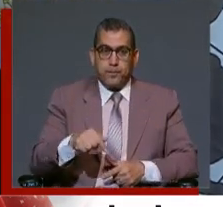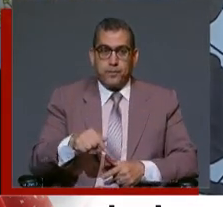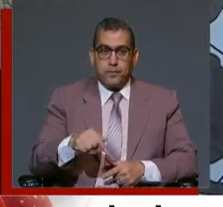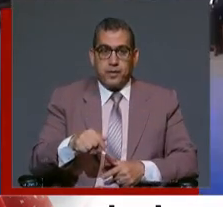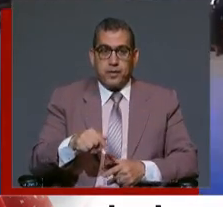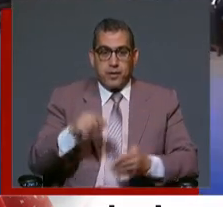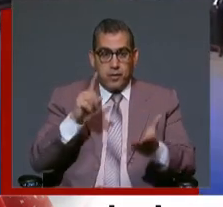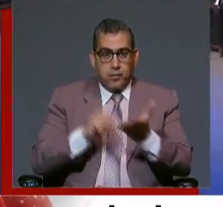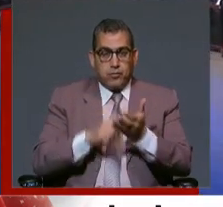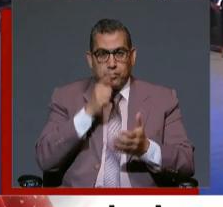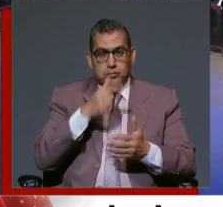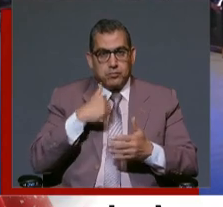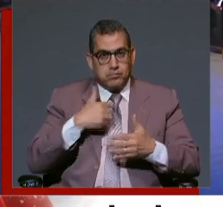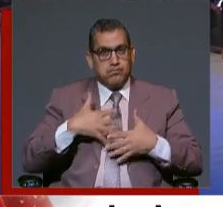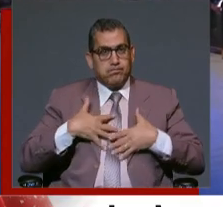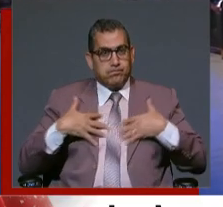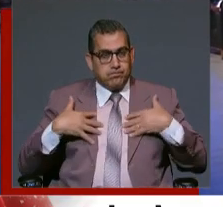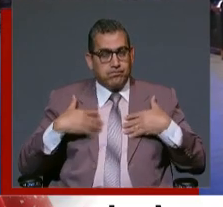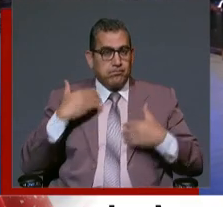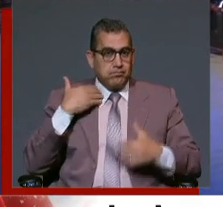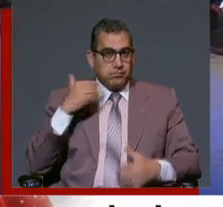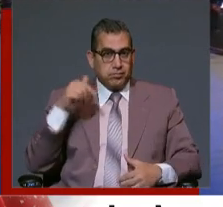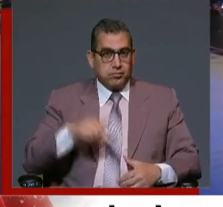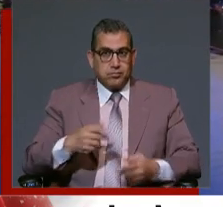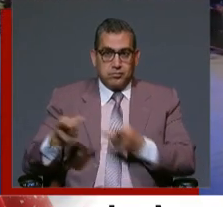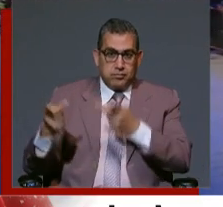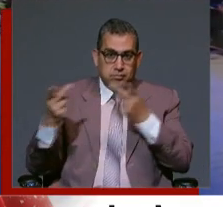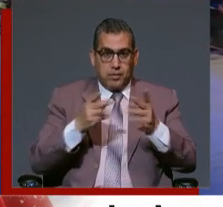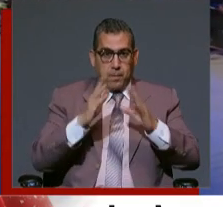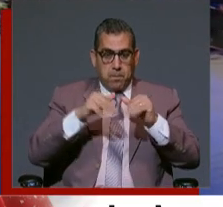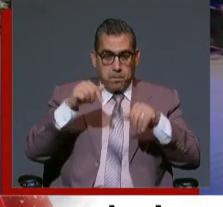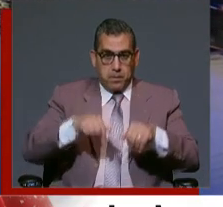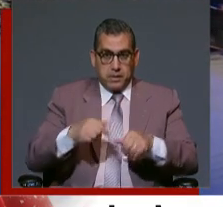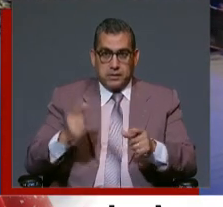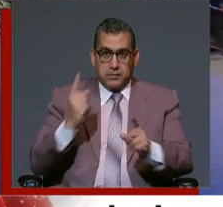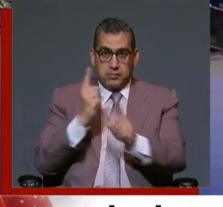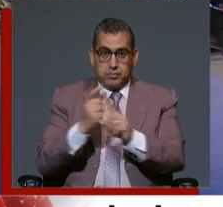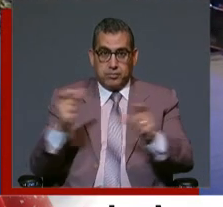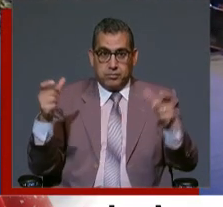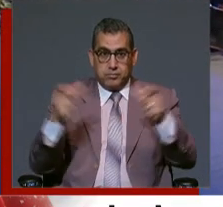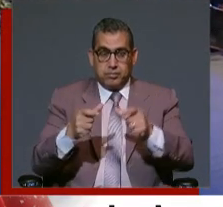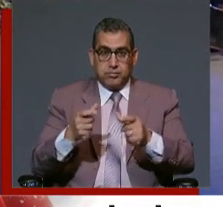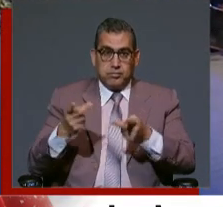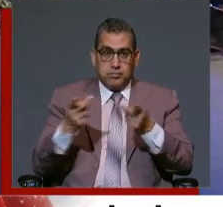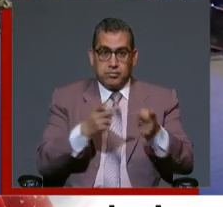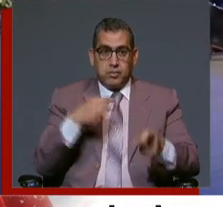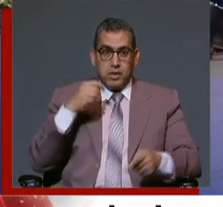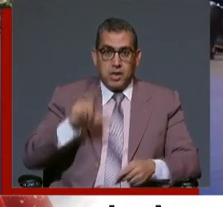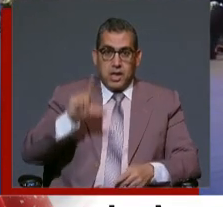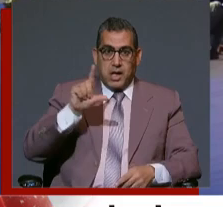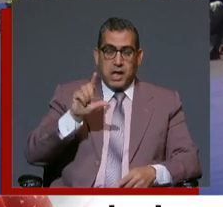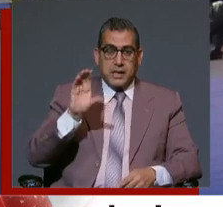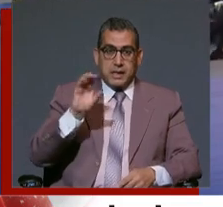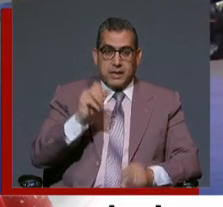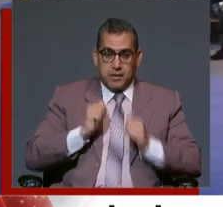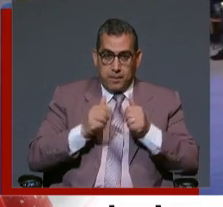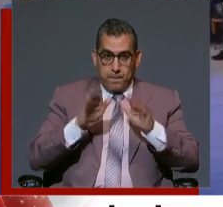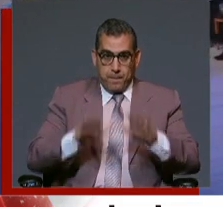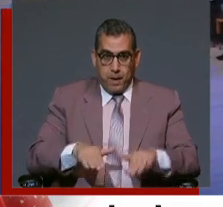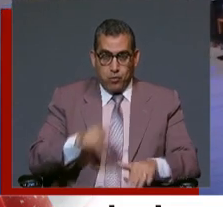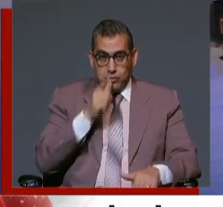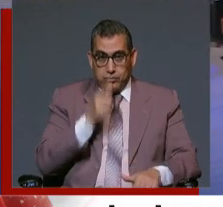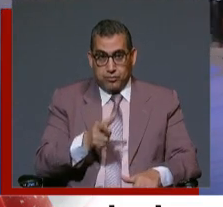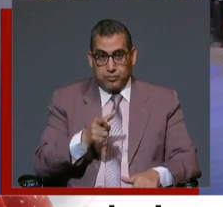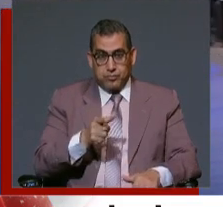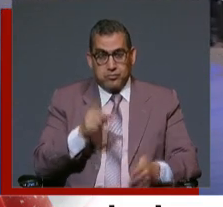لمن دواعي سروري واعتزازي أن تستضيف جمهورية مصر العربية وبتشريف فخامة السيد رئيس الجمهورية